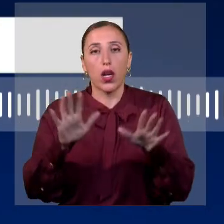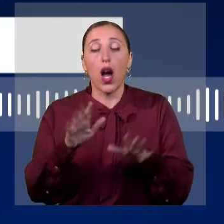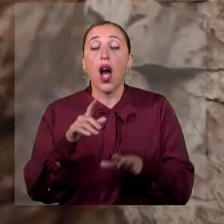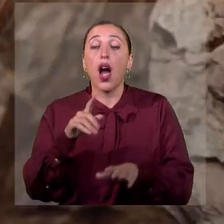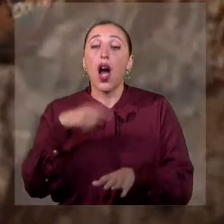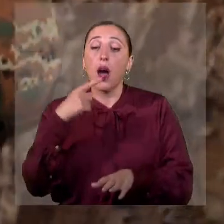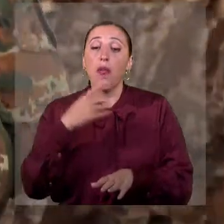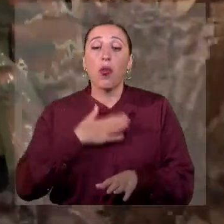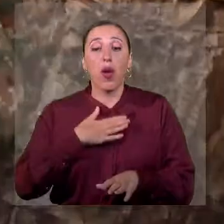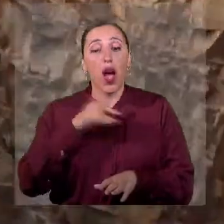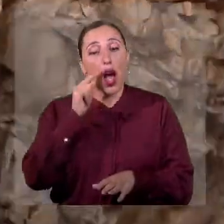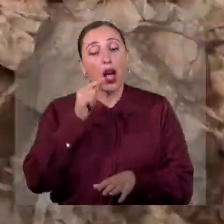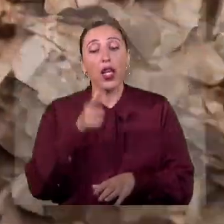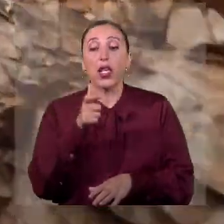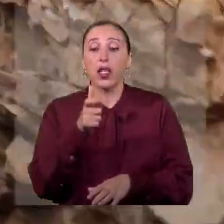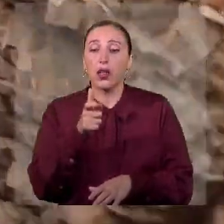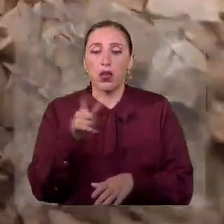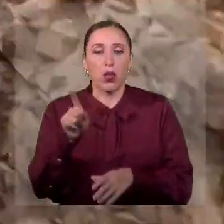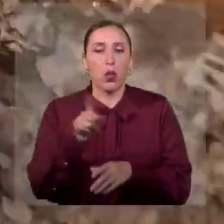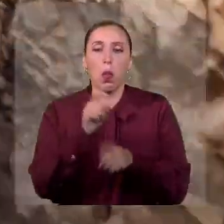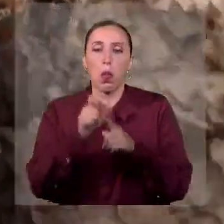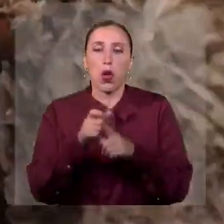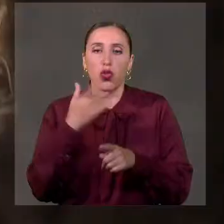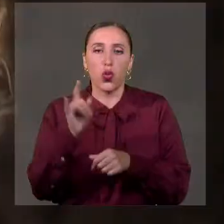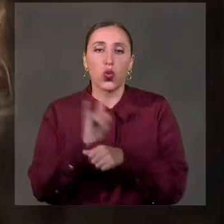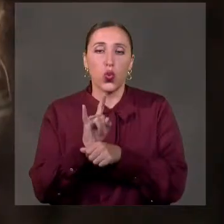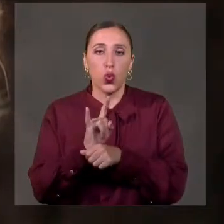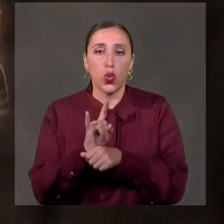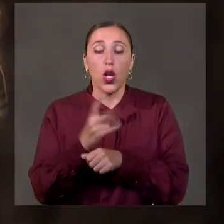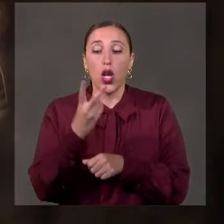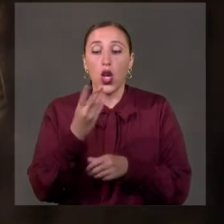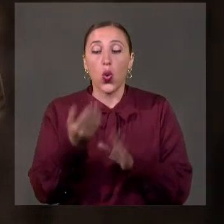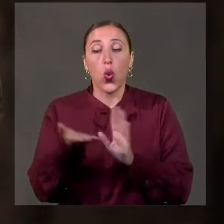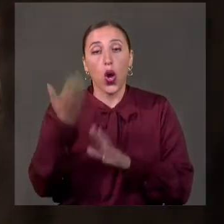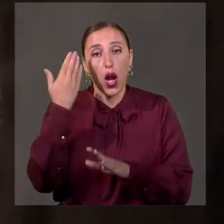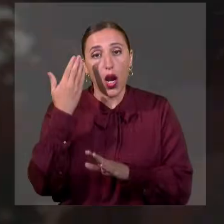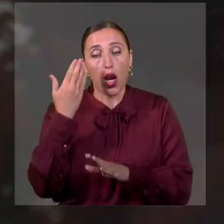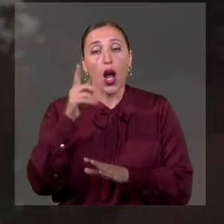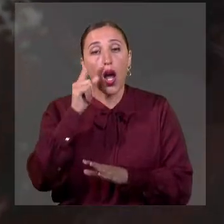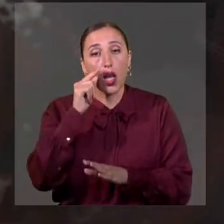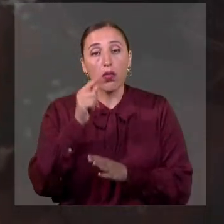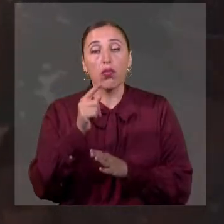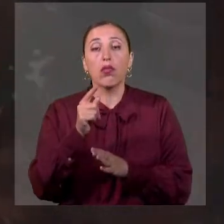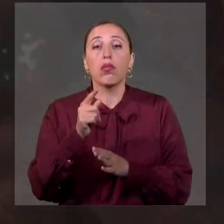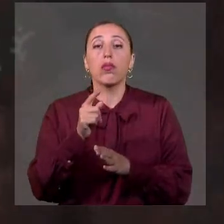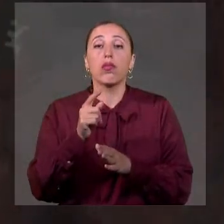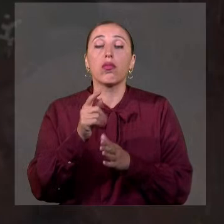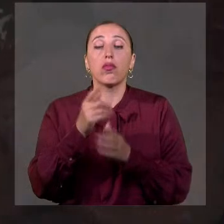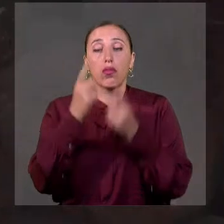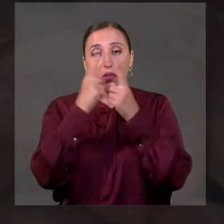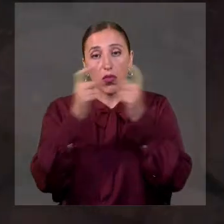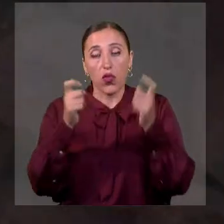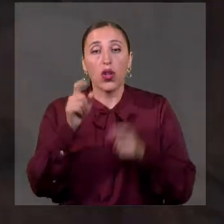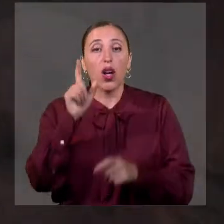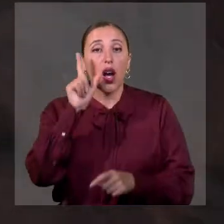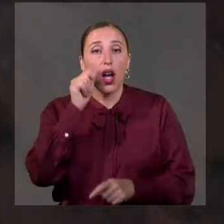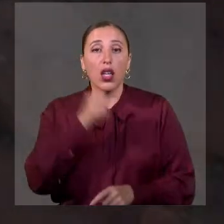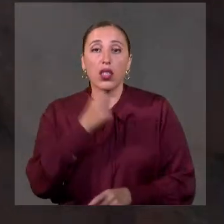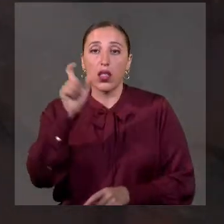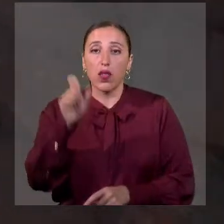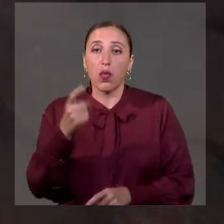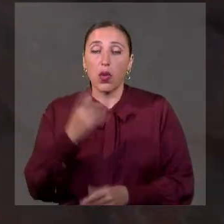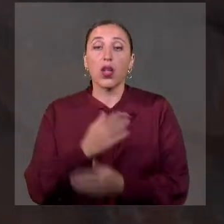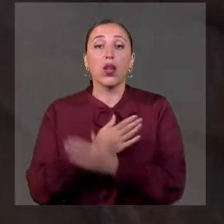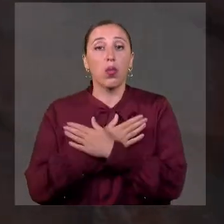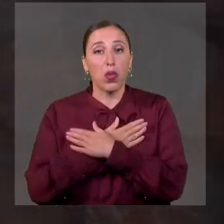դիրքերի ուղղությամբ։ Երկու օր առաջ հայկական կողմը հաղորդել էր հակառակորդի գրակոցից մեկ զոհի մասին։ Հայ-ադրբեջանական սահմանային լարվածության